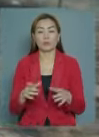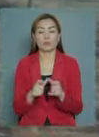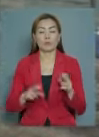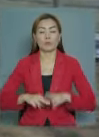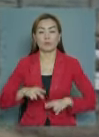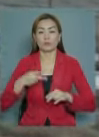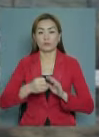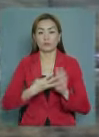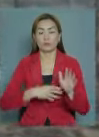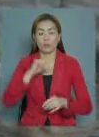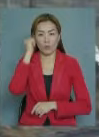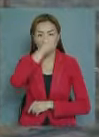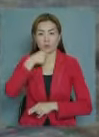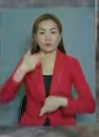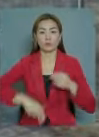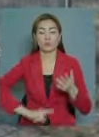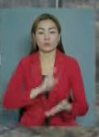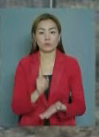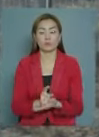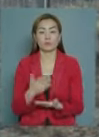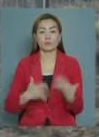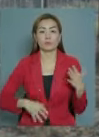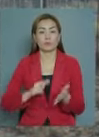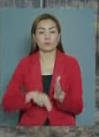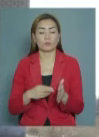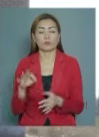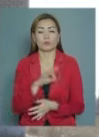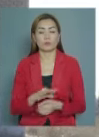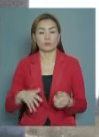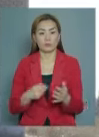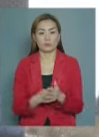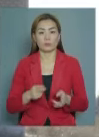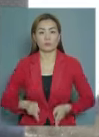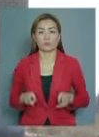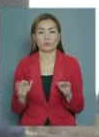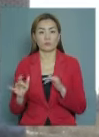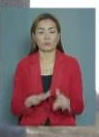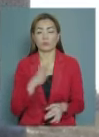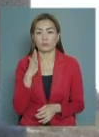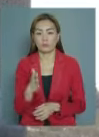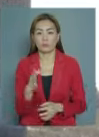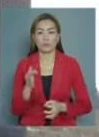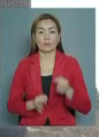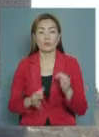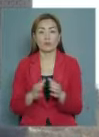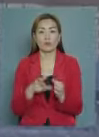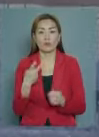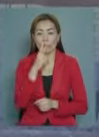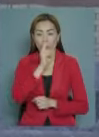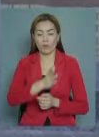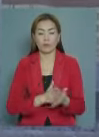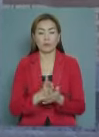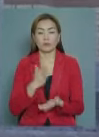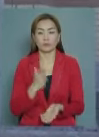мектеп құрылысын 2019 жылы аяқтау керек еді. Алайда салғырттықтар үшін үстерінен қылмыстық іс қозғалған. Сот процесі 2 жылдан